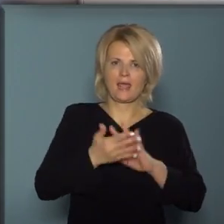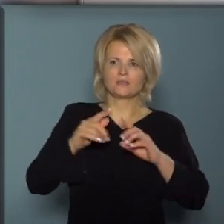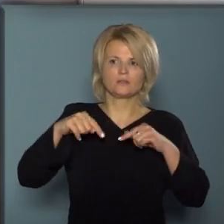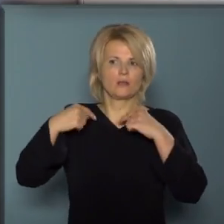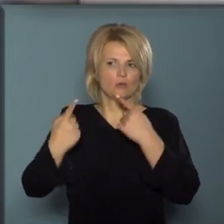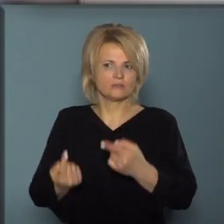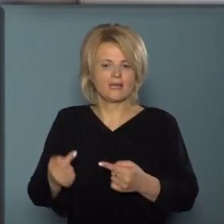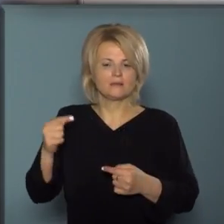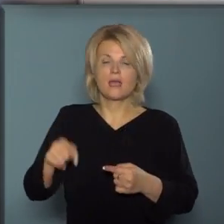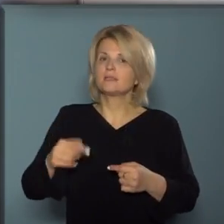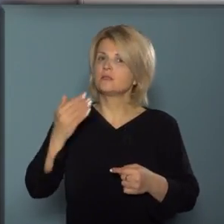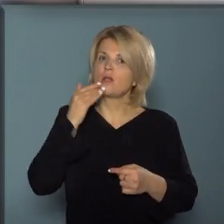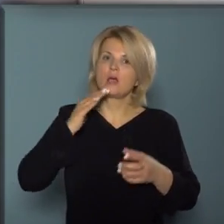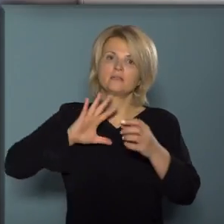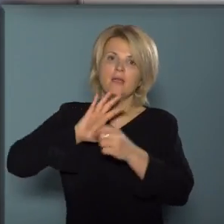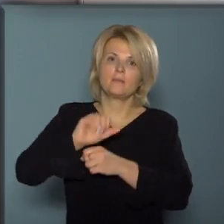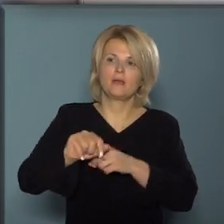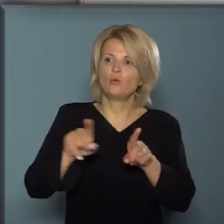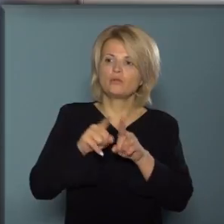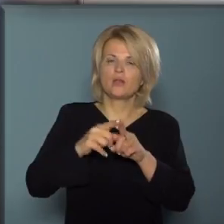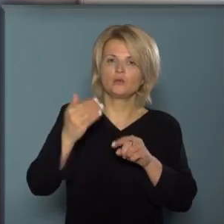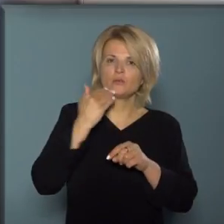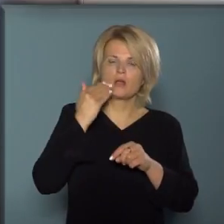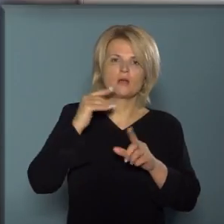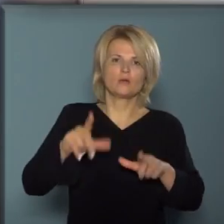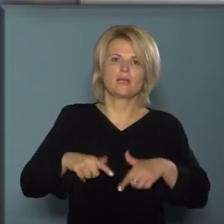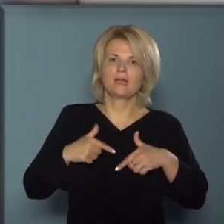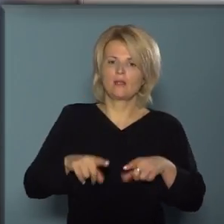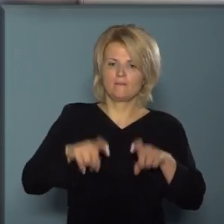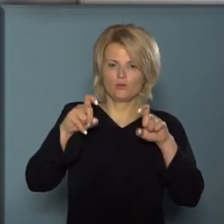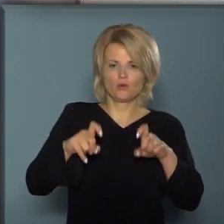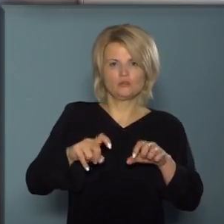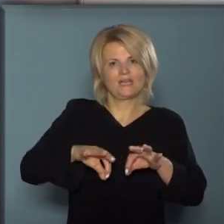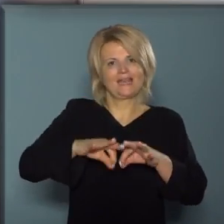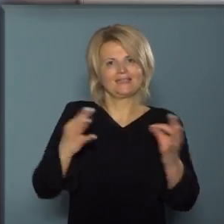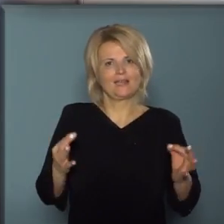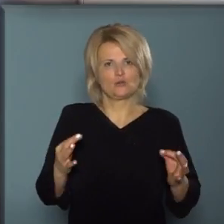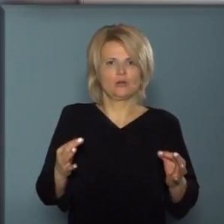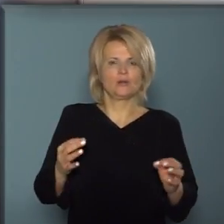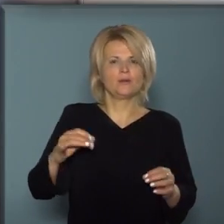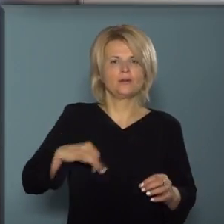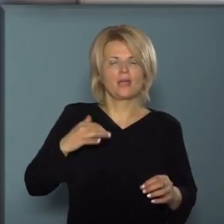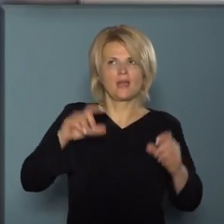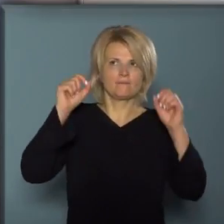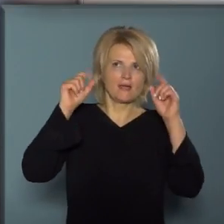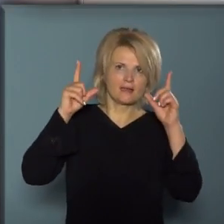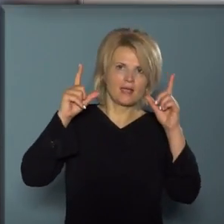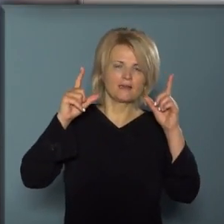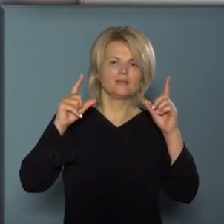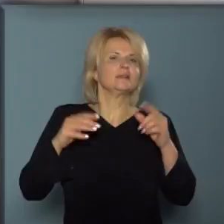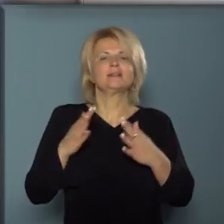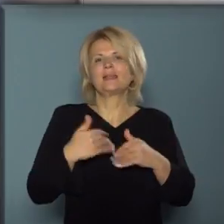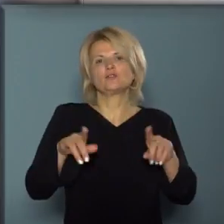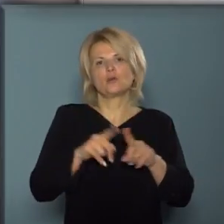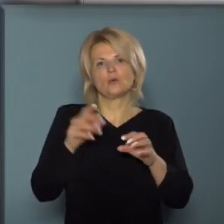ez volt minden vágyam, hogy hadd éljek úgy, hogy én nem függök semmit, hogy reggel felkelek, és nem csak